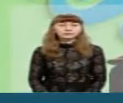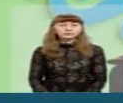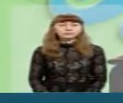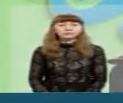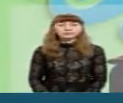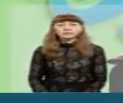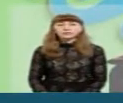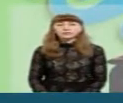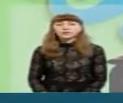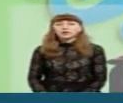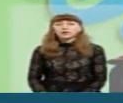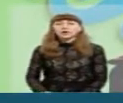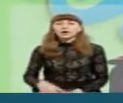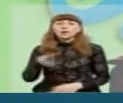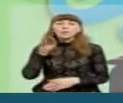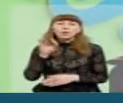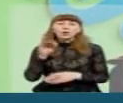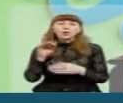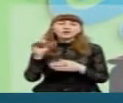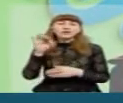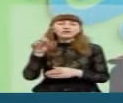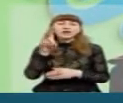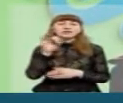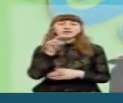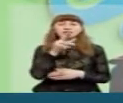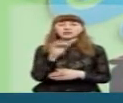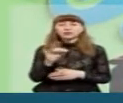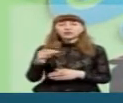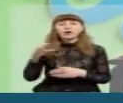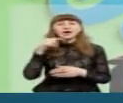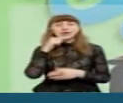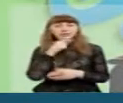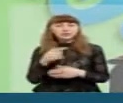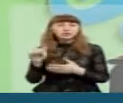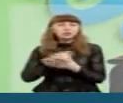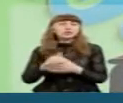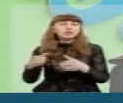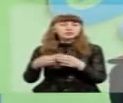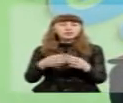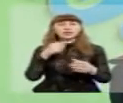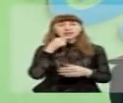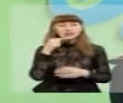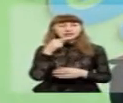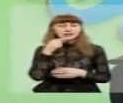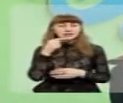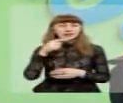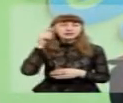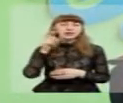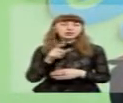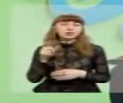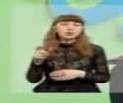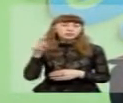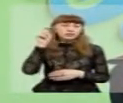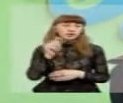Евразия экономикалық одағы аясында Ресей Федерациясының азаматтары біздің елімізге визасыз келе алады. Ал бизнес-иммигрант статусын алу